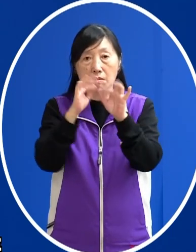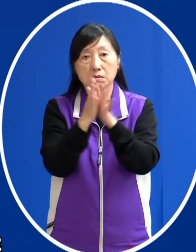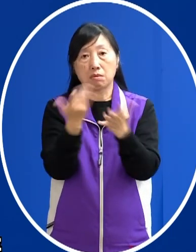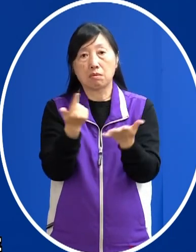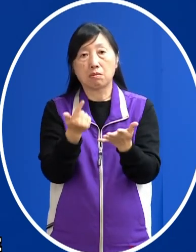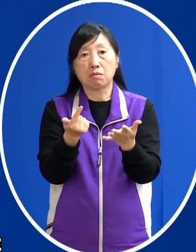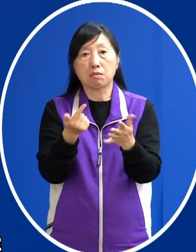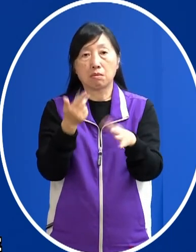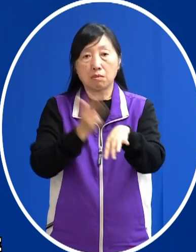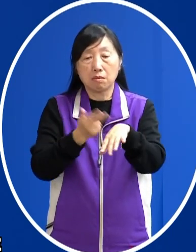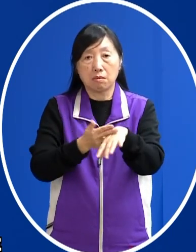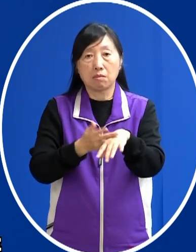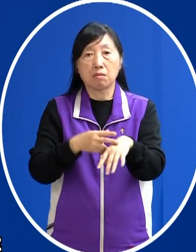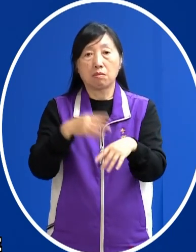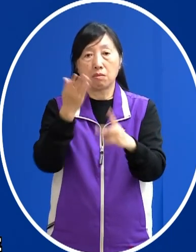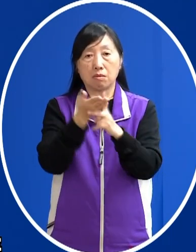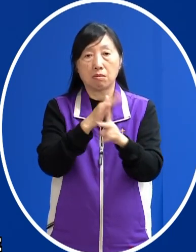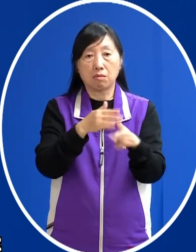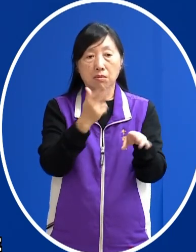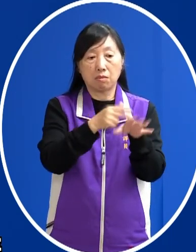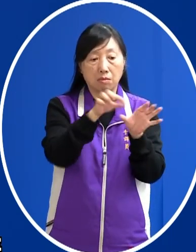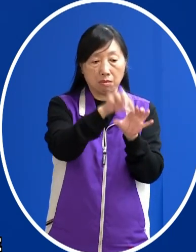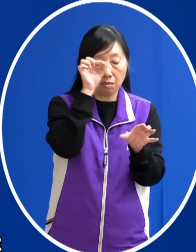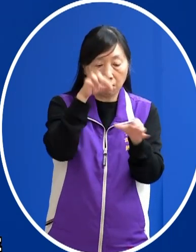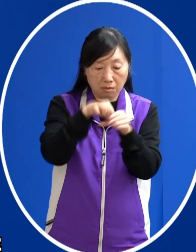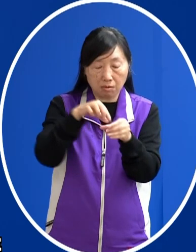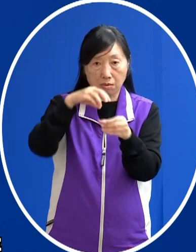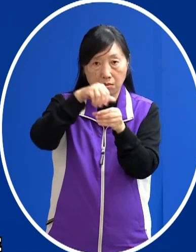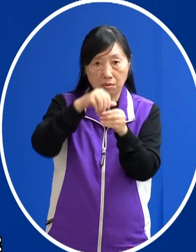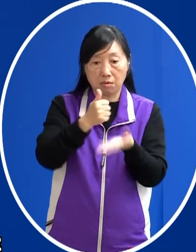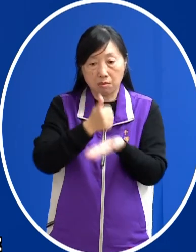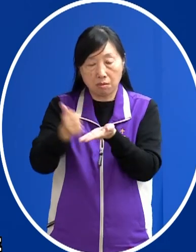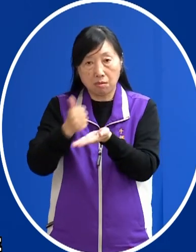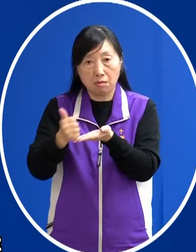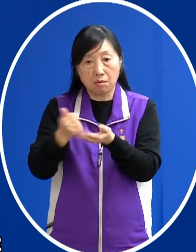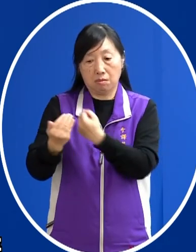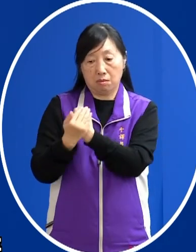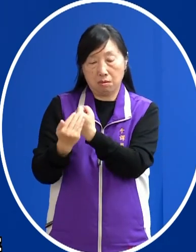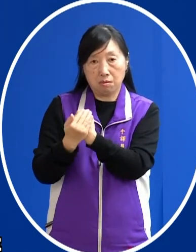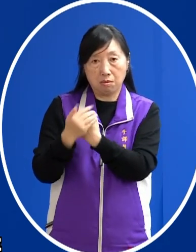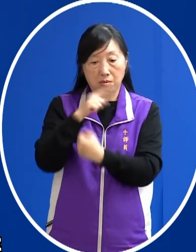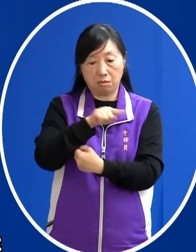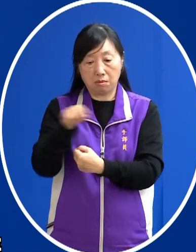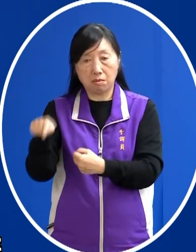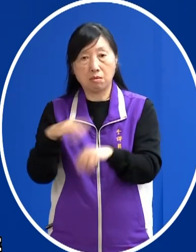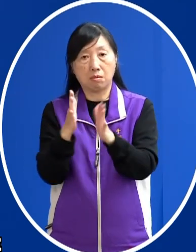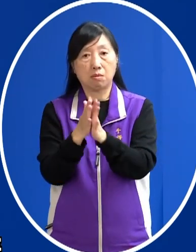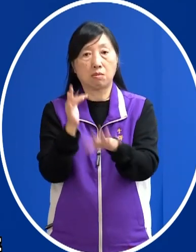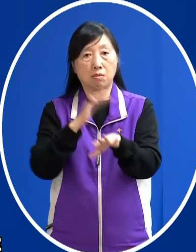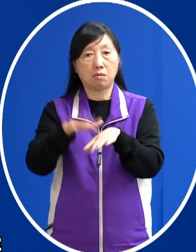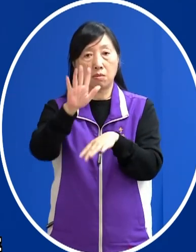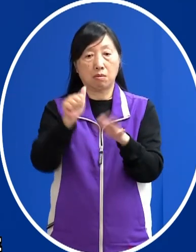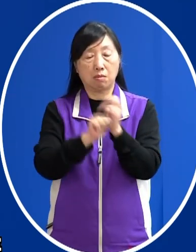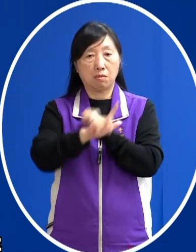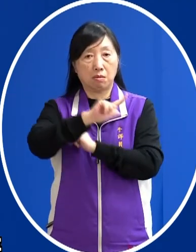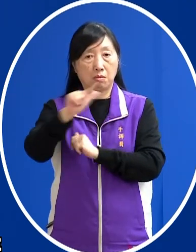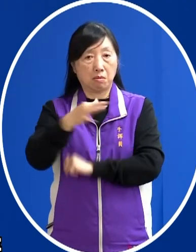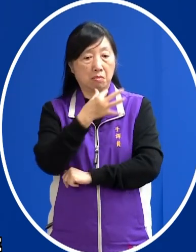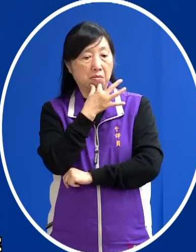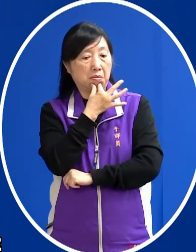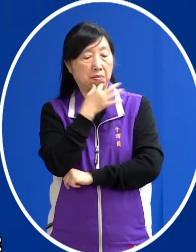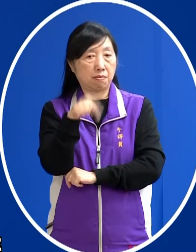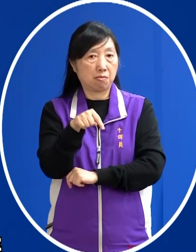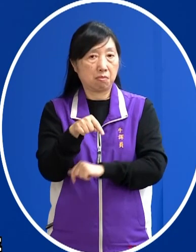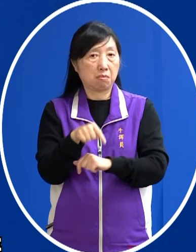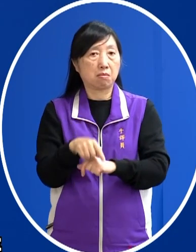采集的过程或者运送的过程或保存的过程，都会有很多生物安全相关的疑虑。所以我